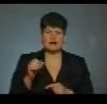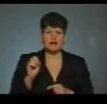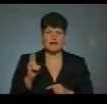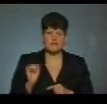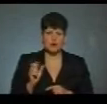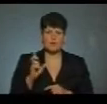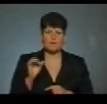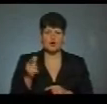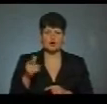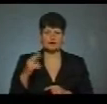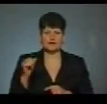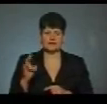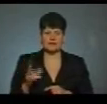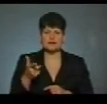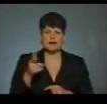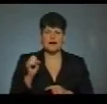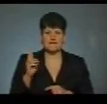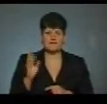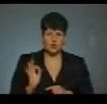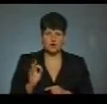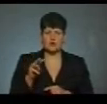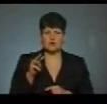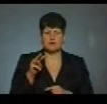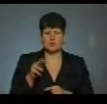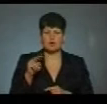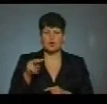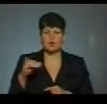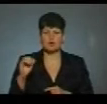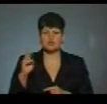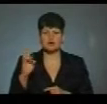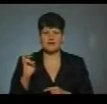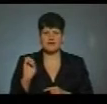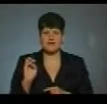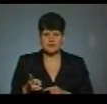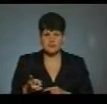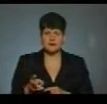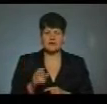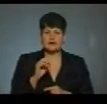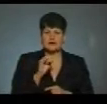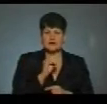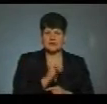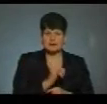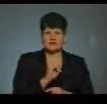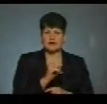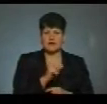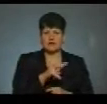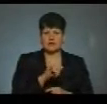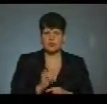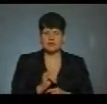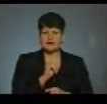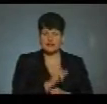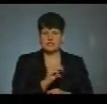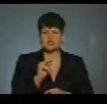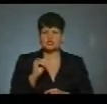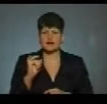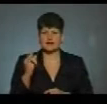Людмила Марченко з фракції «Слуга народу» та Микола Люшняк з депутатської групи «Довіра». Іван Калаур зі «Слуги народу» та Іван Чайківський з